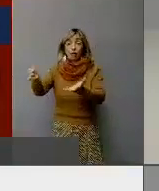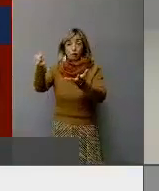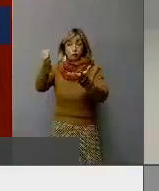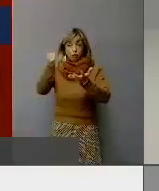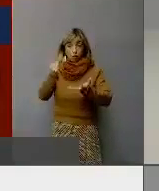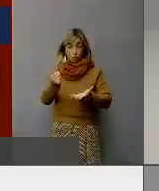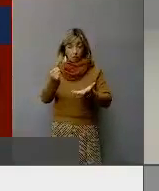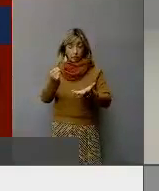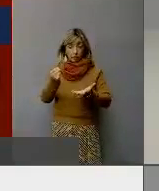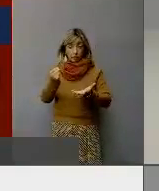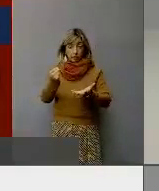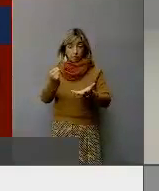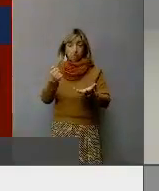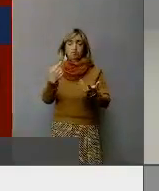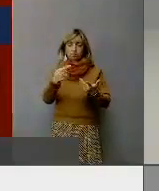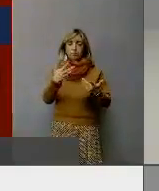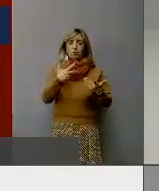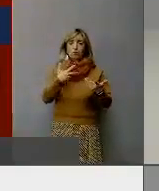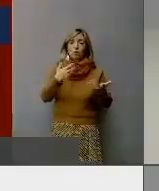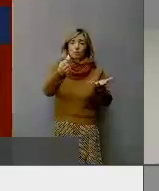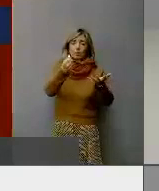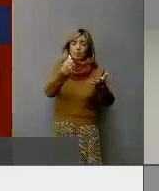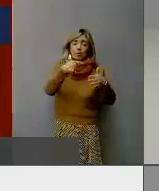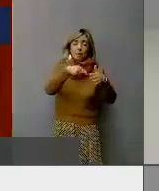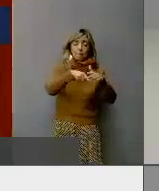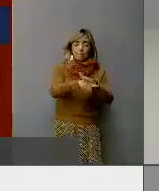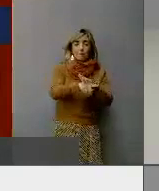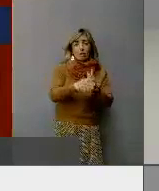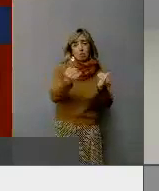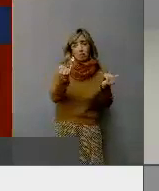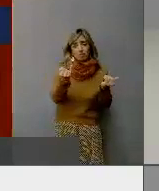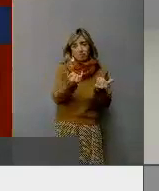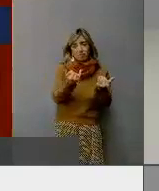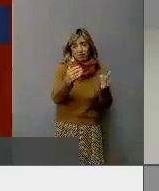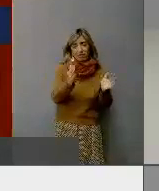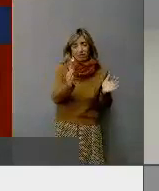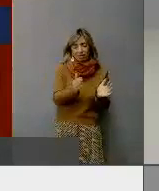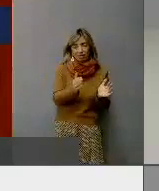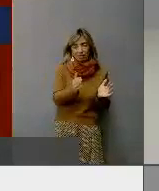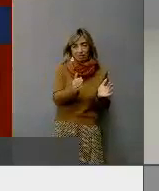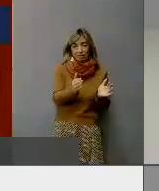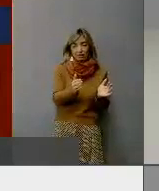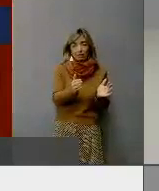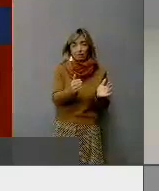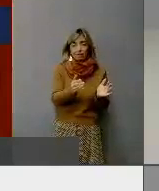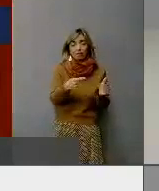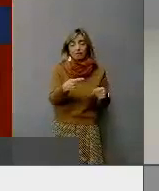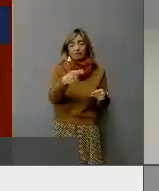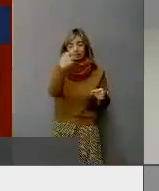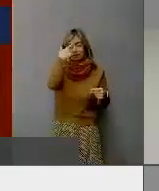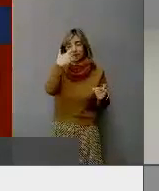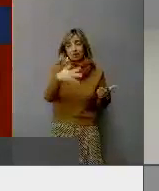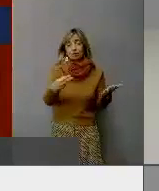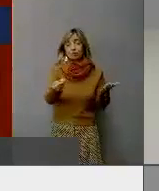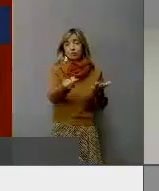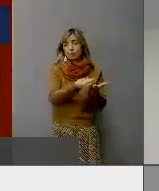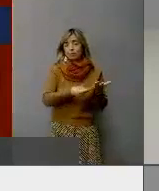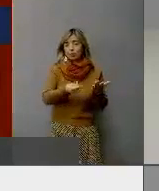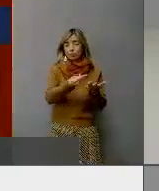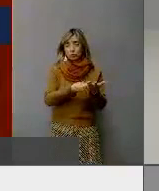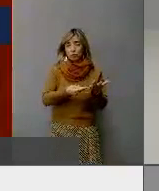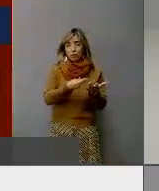un quadro abbastanza diciamo abbastanza stretto abbastanza striminzito perché poi sappiamo che questi progetti hanno sempre